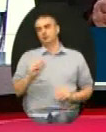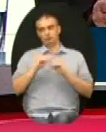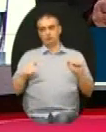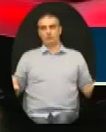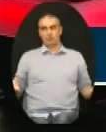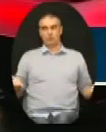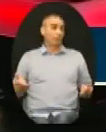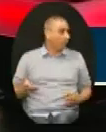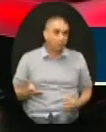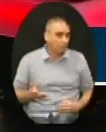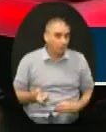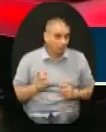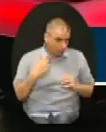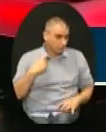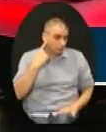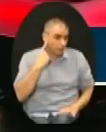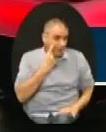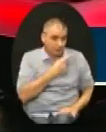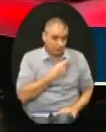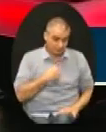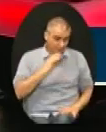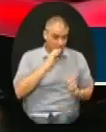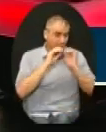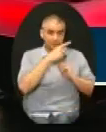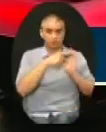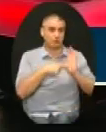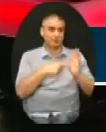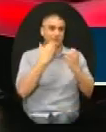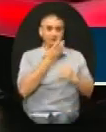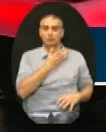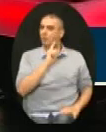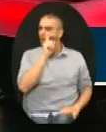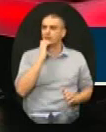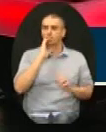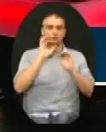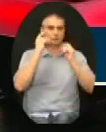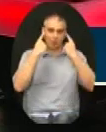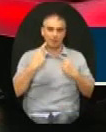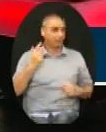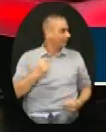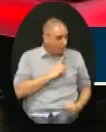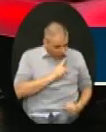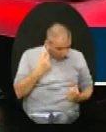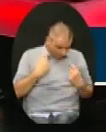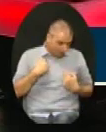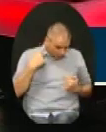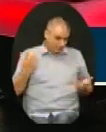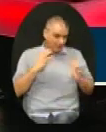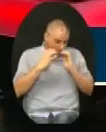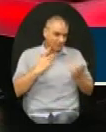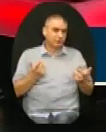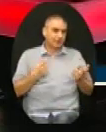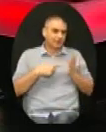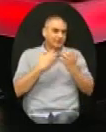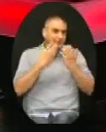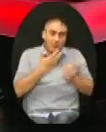יש גבול גם... לא יש גבול, באמת, אני שמעתי את זה שלשום רק בתקשורת, את הסיפור הזה. זה אולי בתקשורת החרדית היום. לא בחרדית, שמעתי בתקשורת את